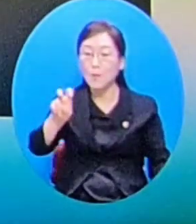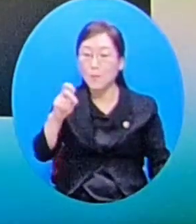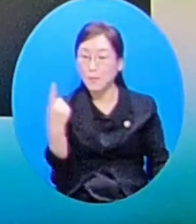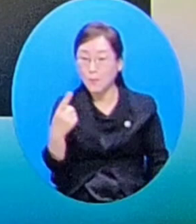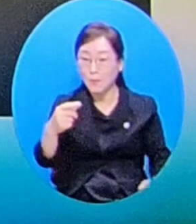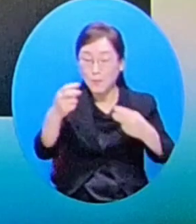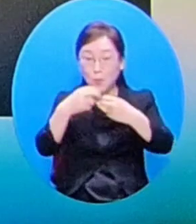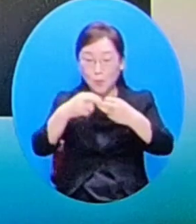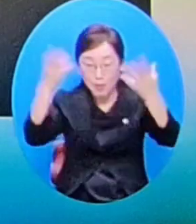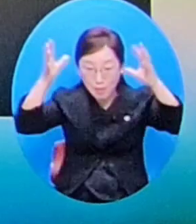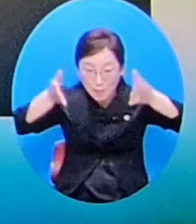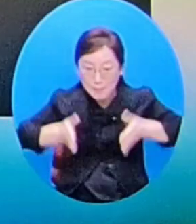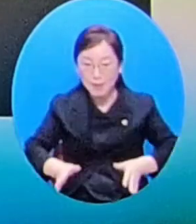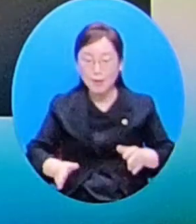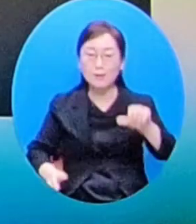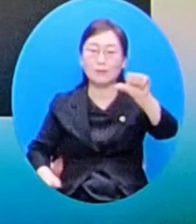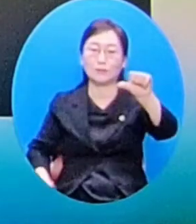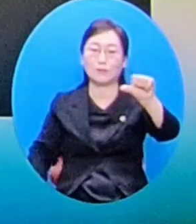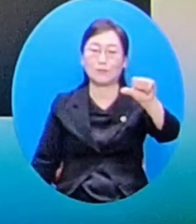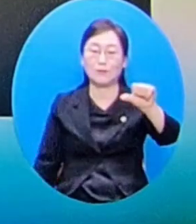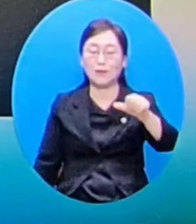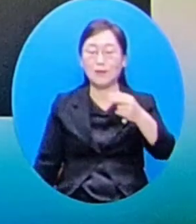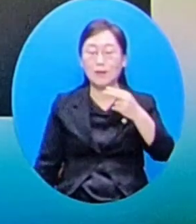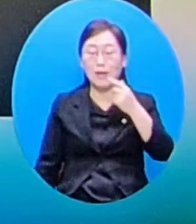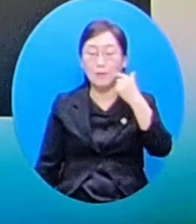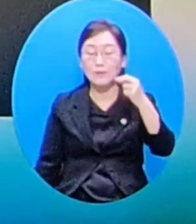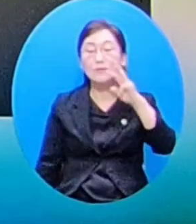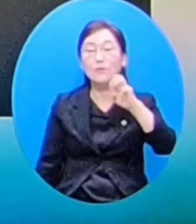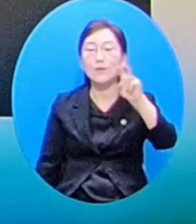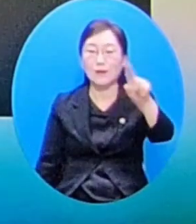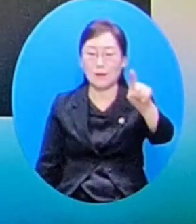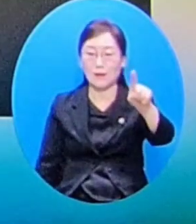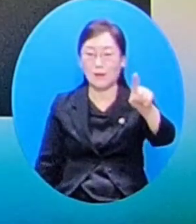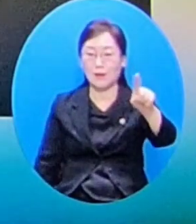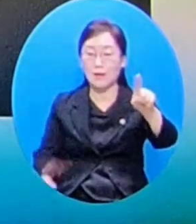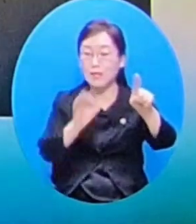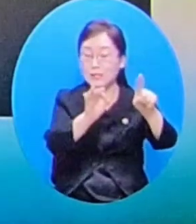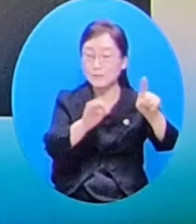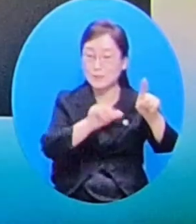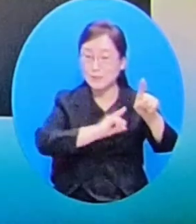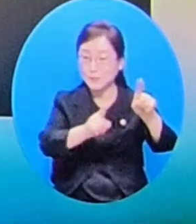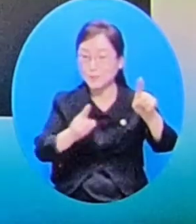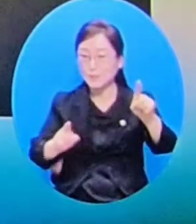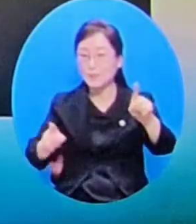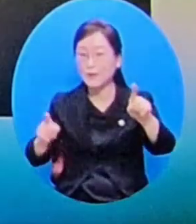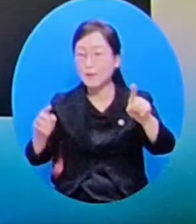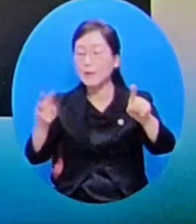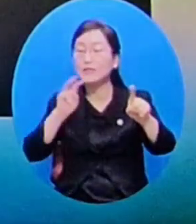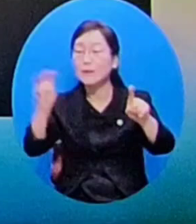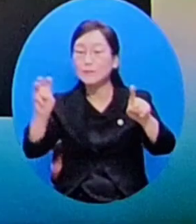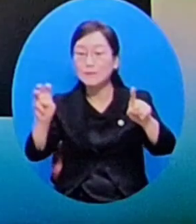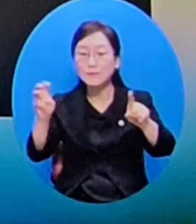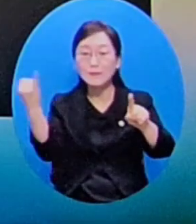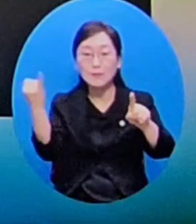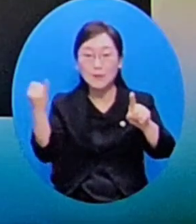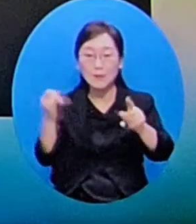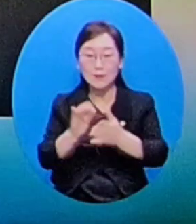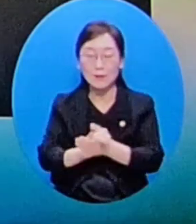낳았는데요. 아버지가 31살 김준영 씨, 엄마가 사공혜란 씨 30살입니다.